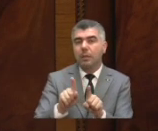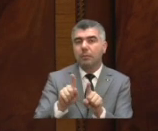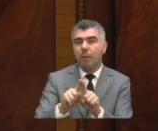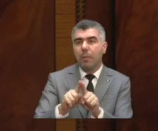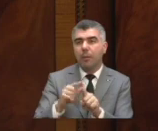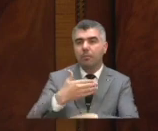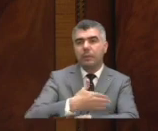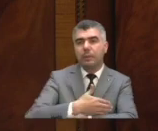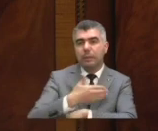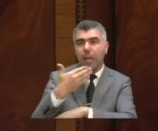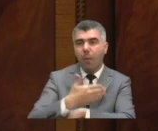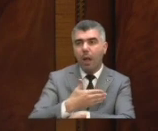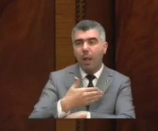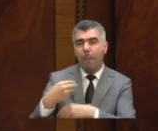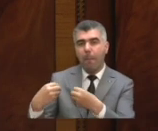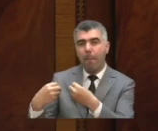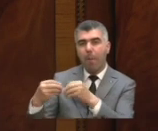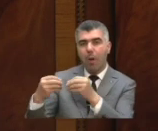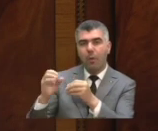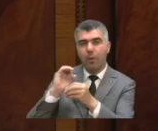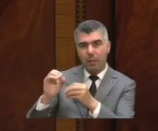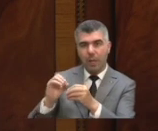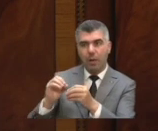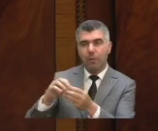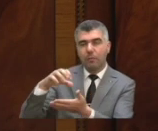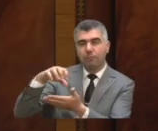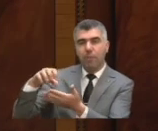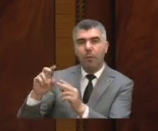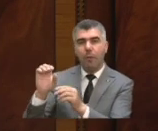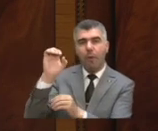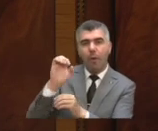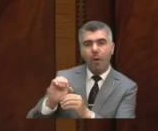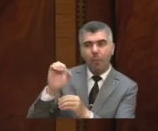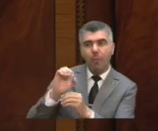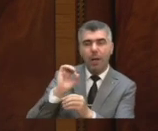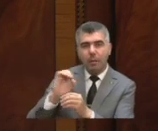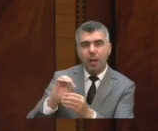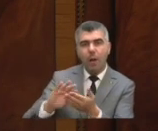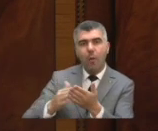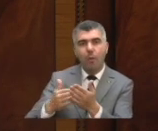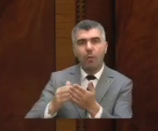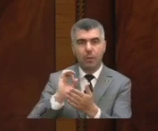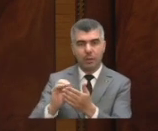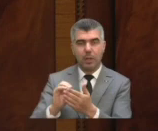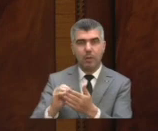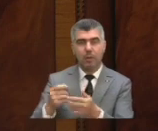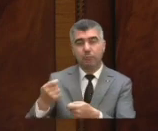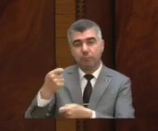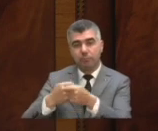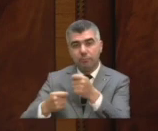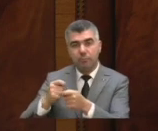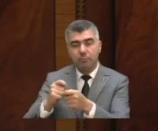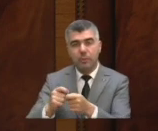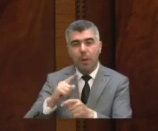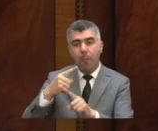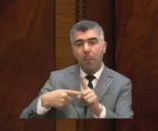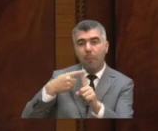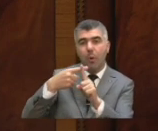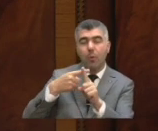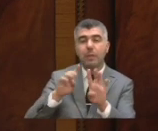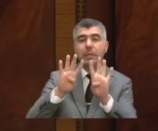التصديريه ئ ايجابيه لا سما صادرات السلع والخدمات التي ارتفعت ب